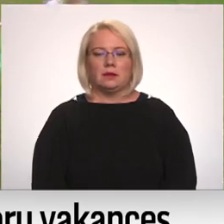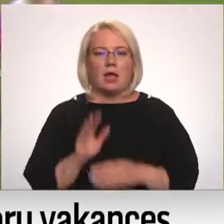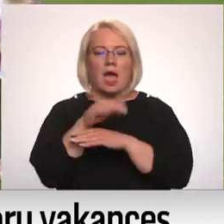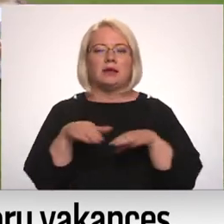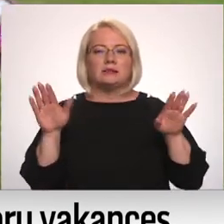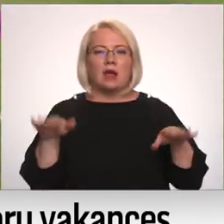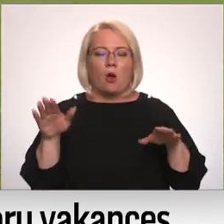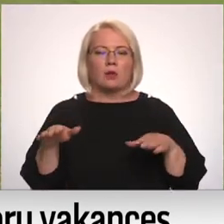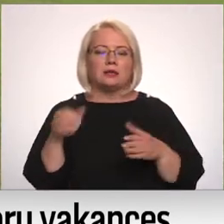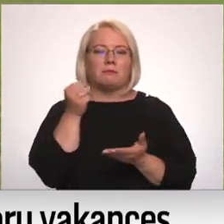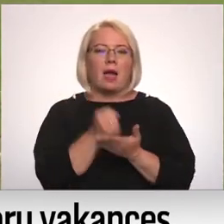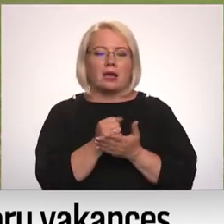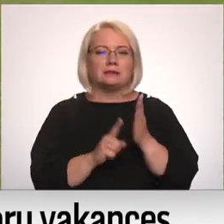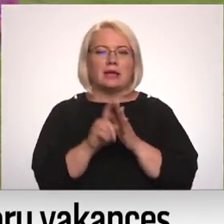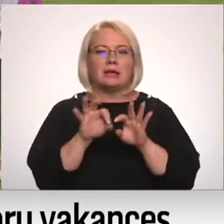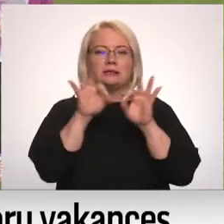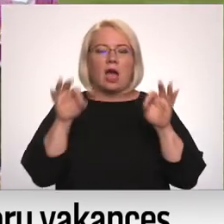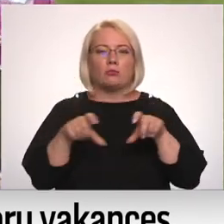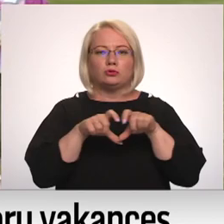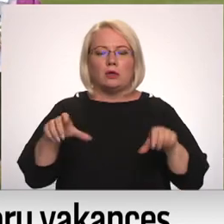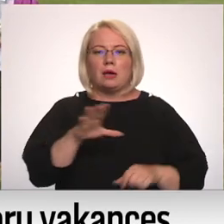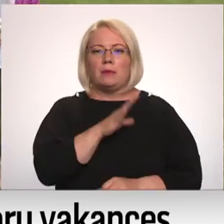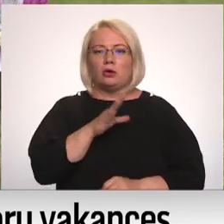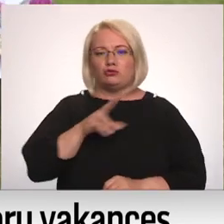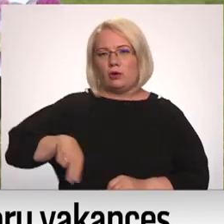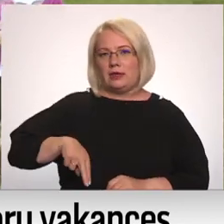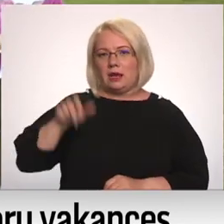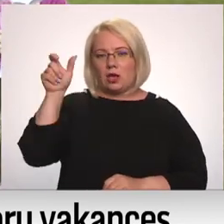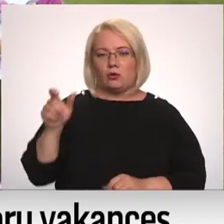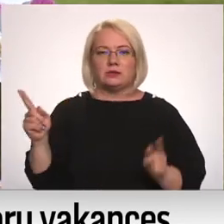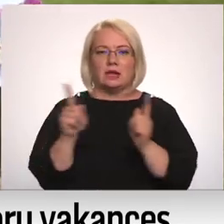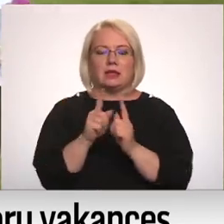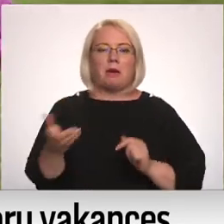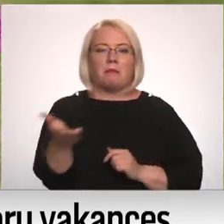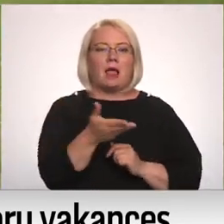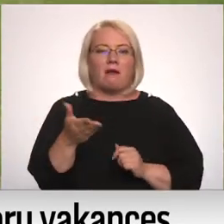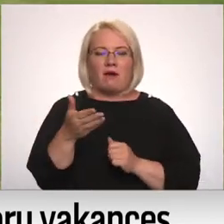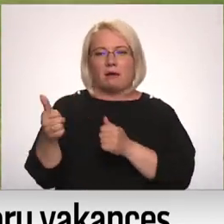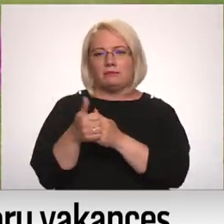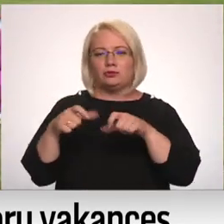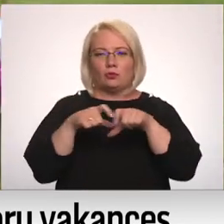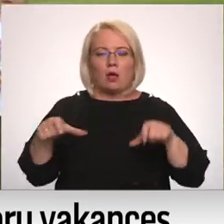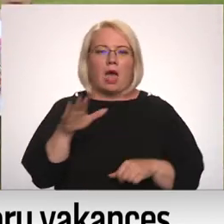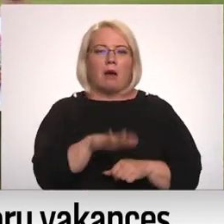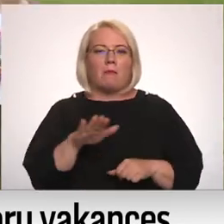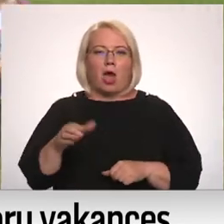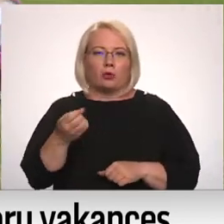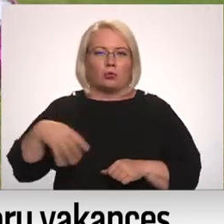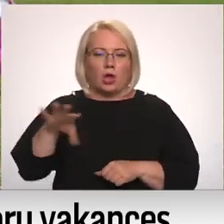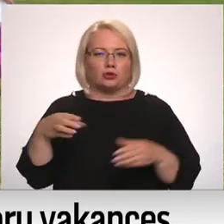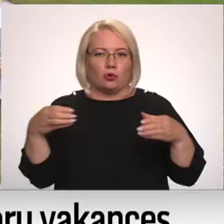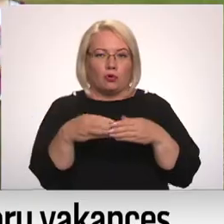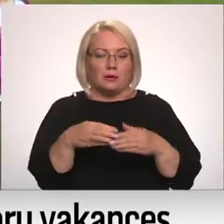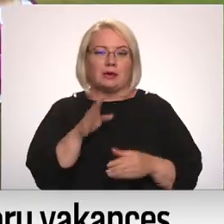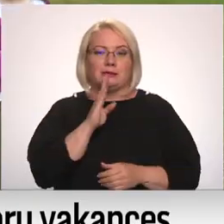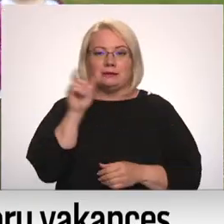Aizkraukles pagasts sākumskolas nu jau bijušo direktoru Janīnu Zoltarenko satiekam pļavā pie skolas kopā ar bērndārza grupiņas bērniem. Janīnas